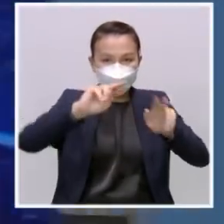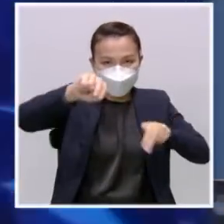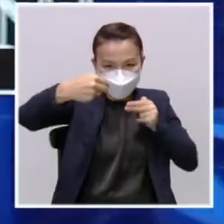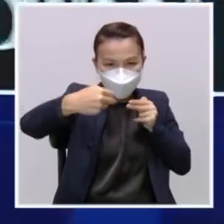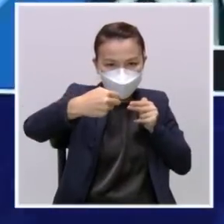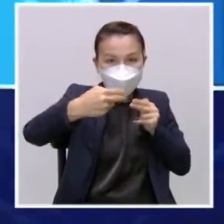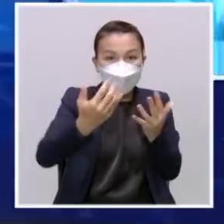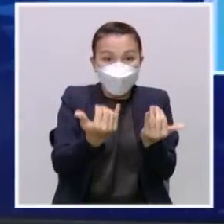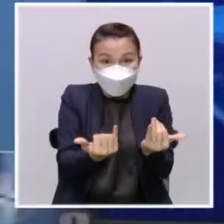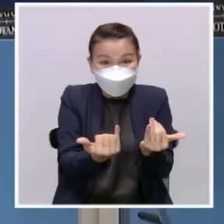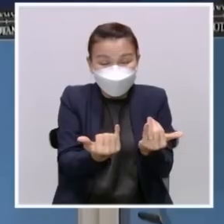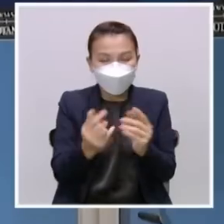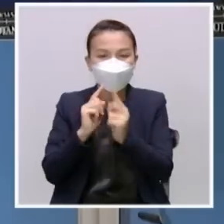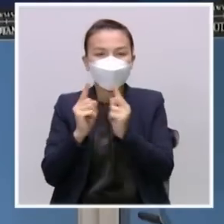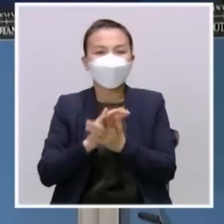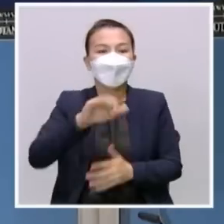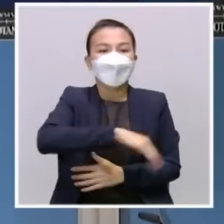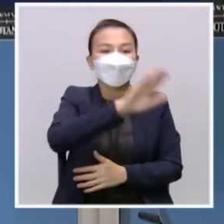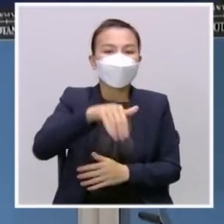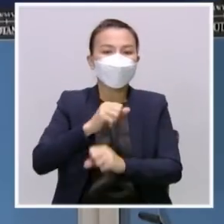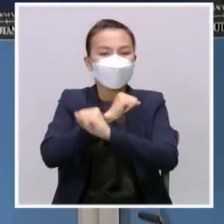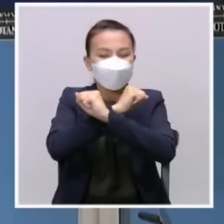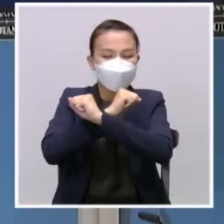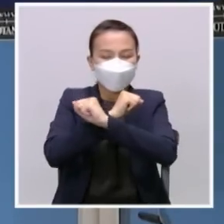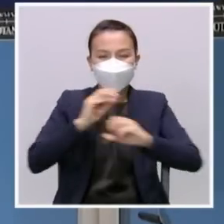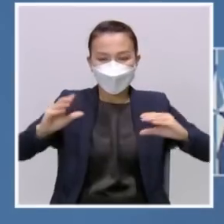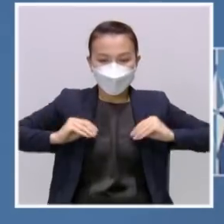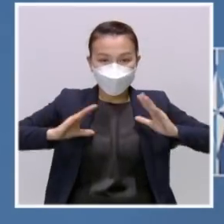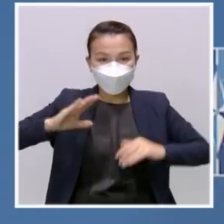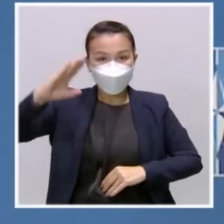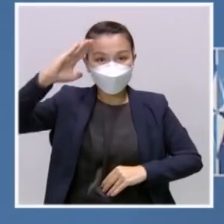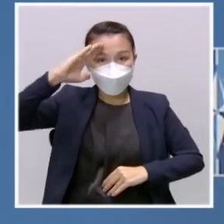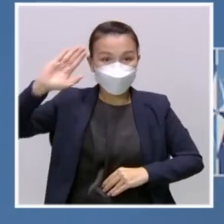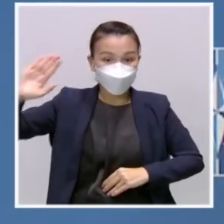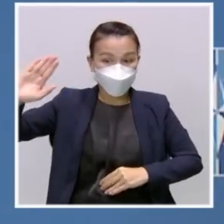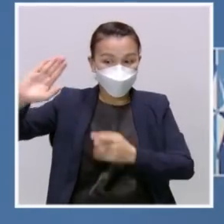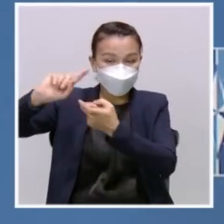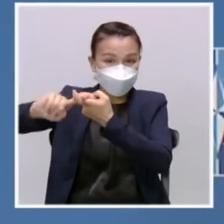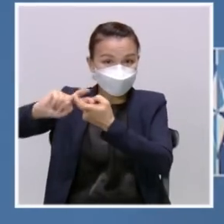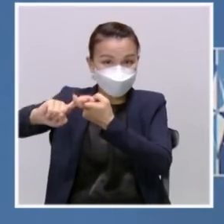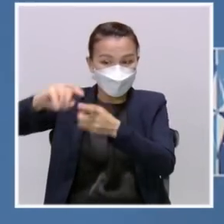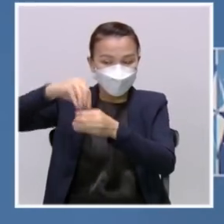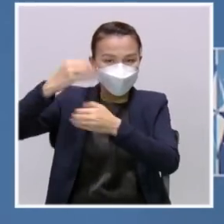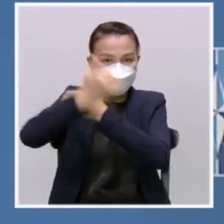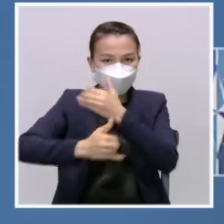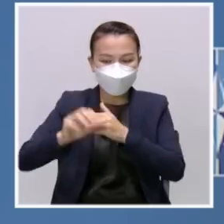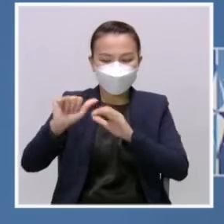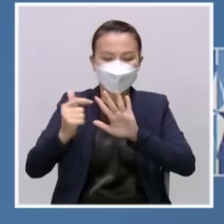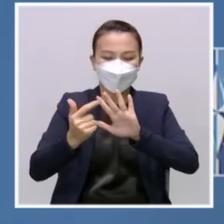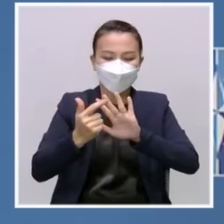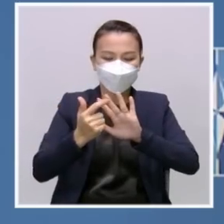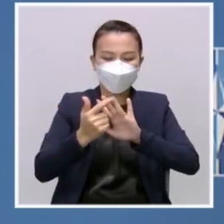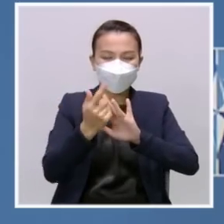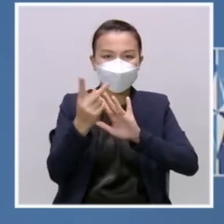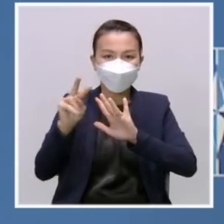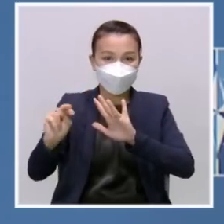ระบุว่าพวกเขายังคงรวมตัวกันเพื่อต่อต้านการดำเนินการทางทหารของรัสเซียในยูเครนและส่งสัญญาณว่าข้อเรียกร้องด้านความมั่นค